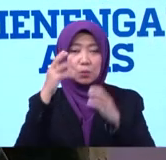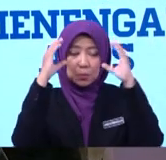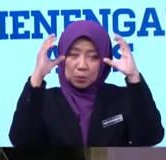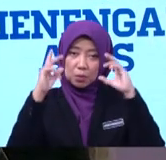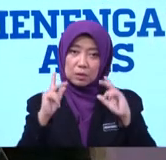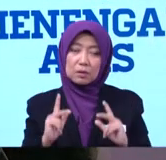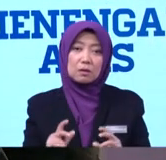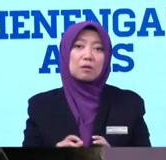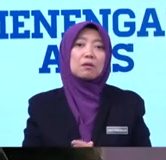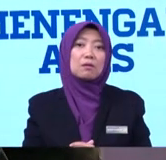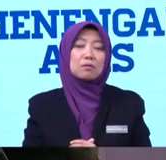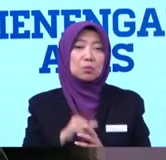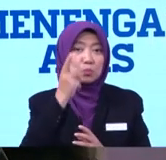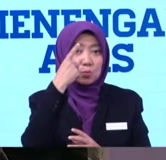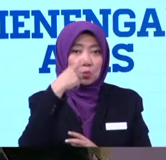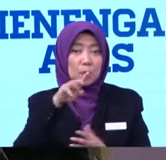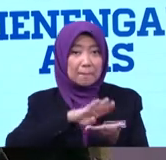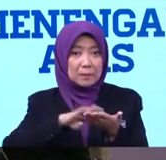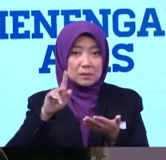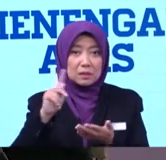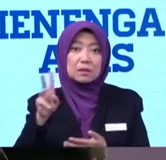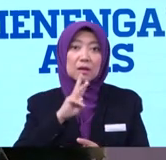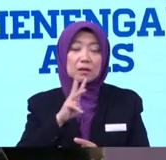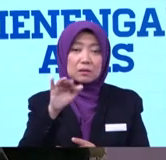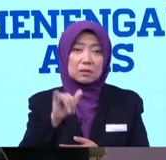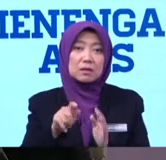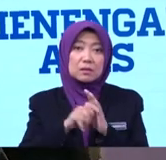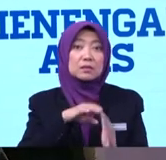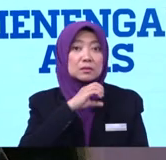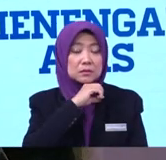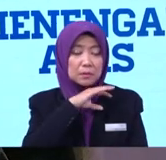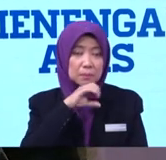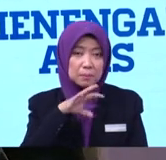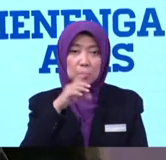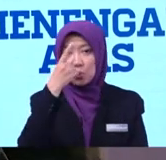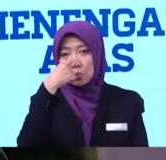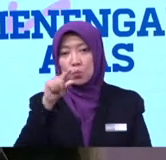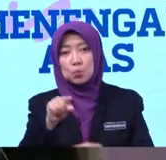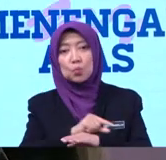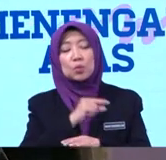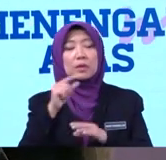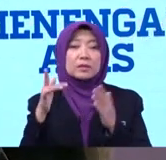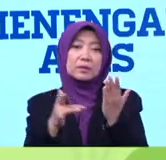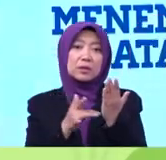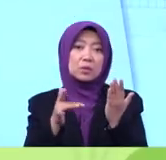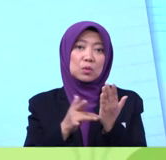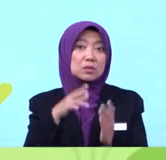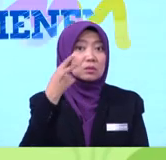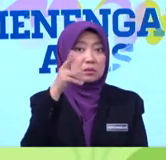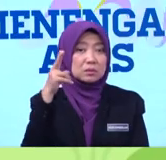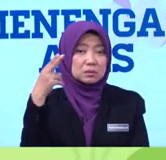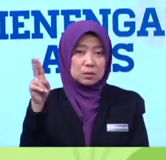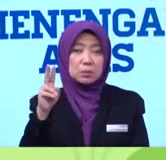pembersihan air yang tercemar dengan penggunaan teknologi hijau Oke penggunaan bobola